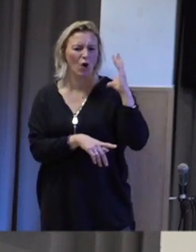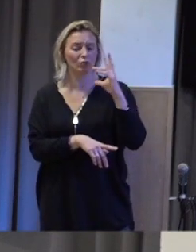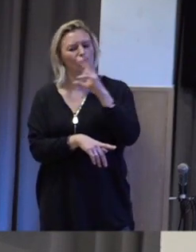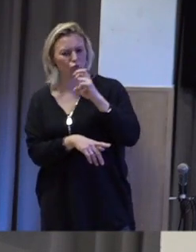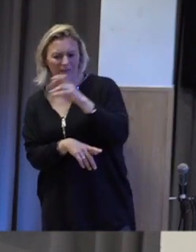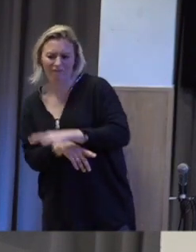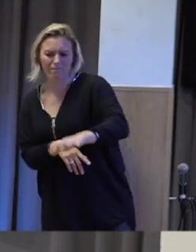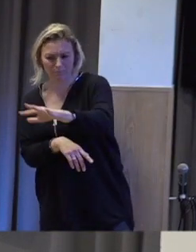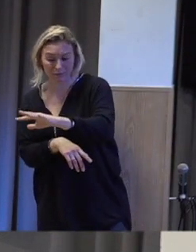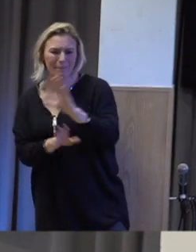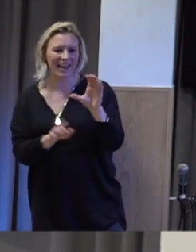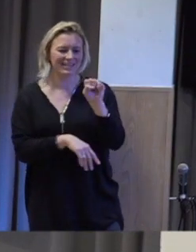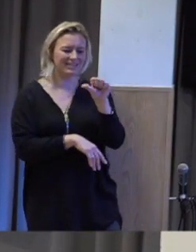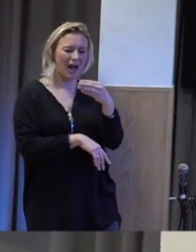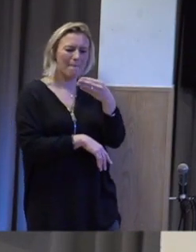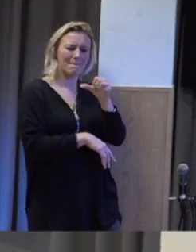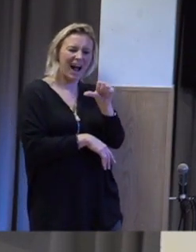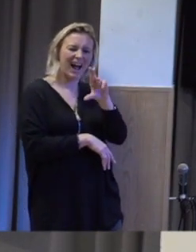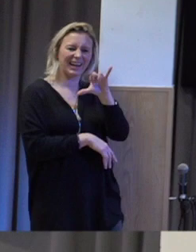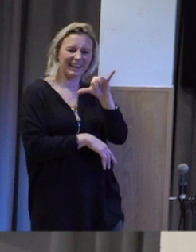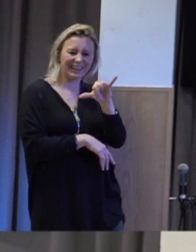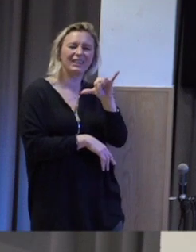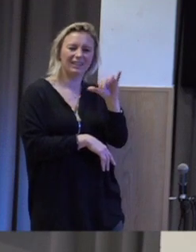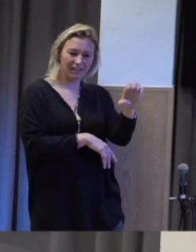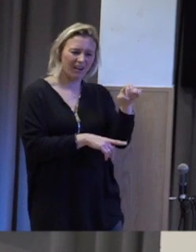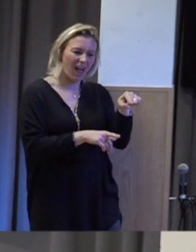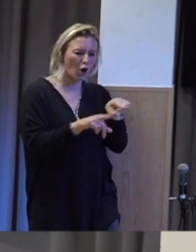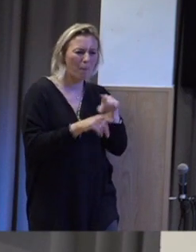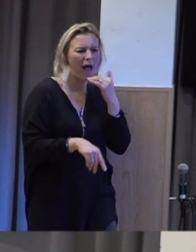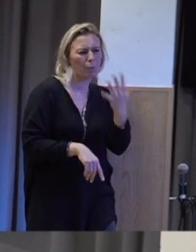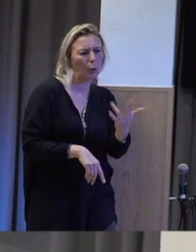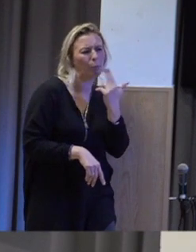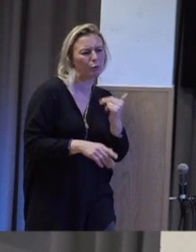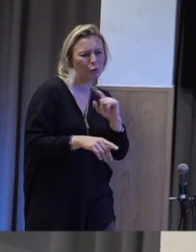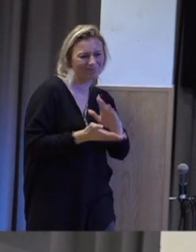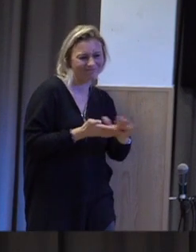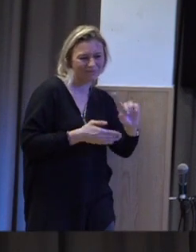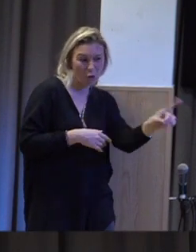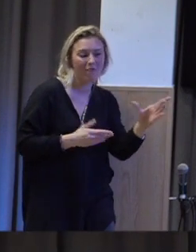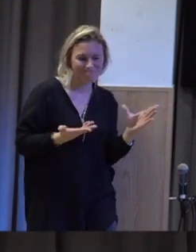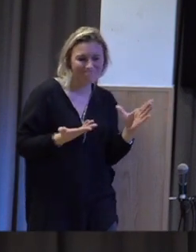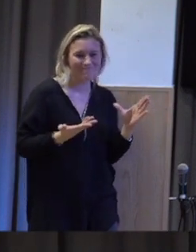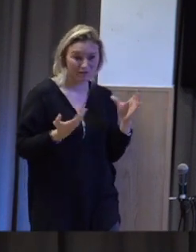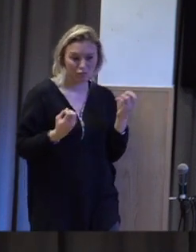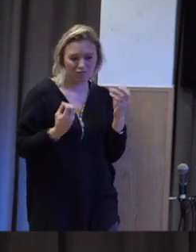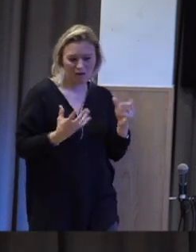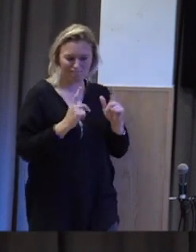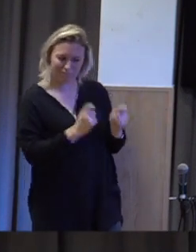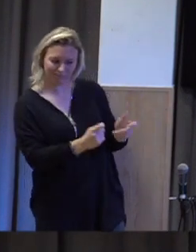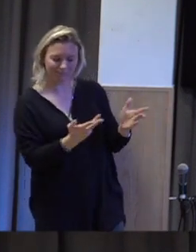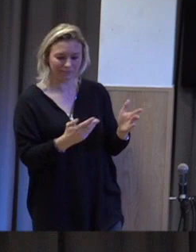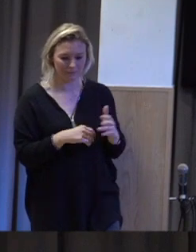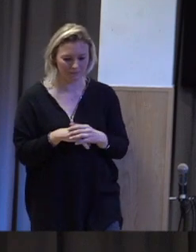tous les autres peuples d'ailleurs. Les goïms, comme ils disent. Lui, docteur de la loi, croyait qu'il ne savait pas. Bien